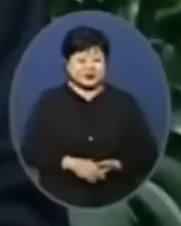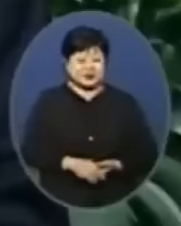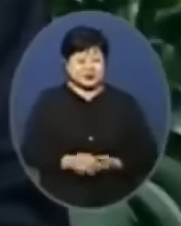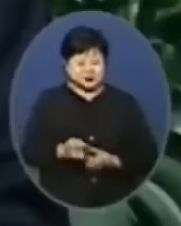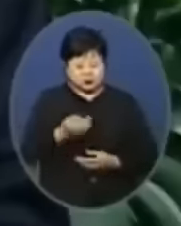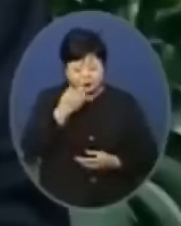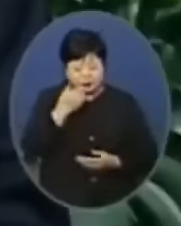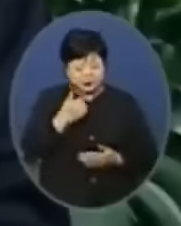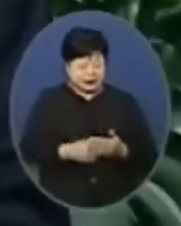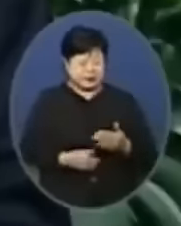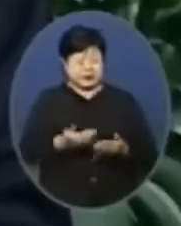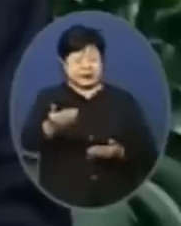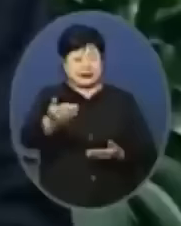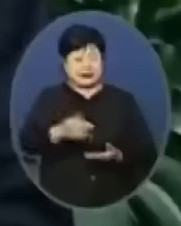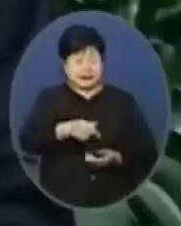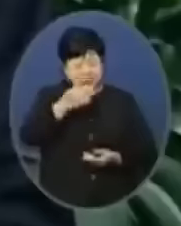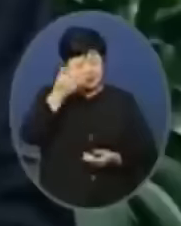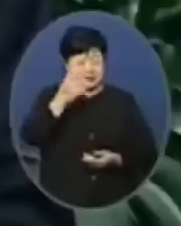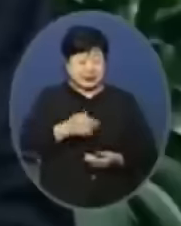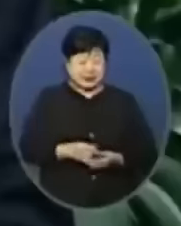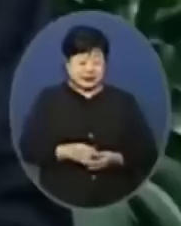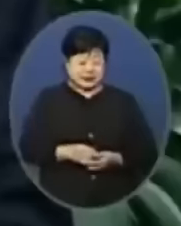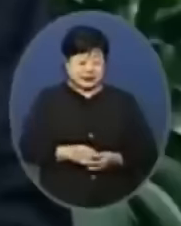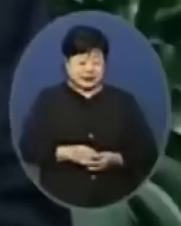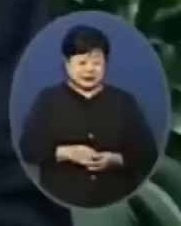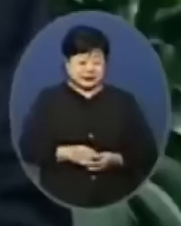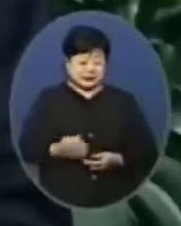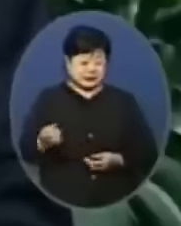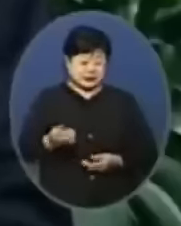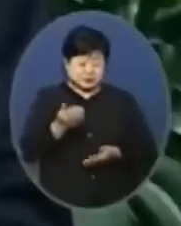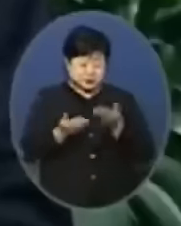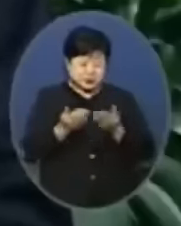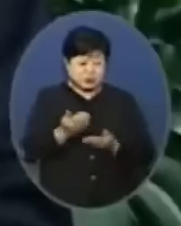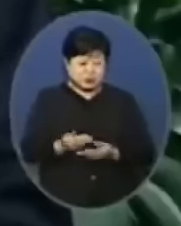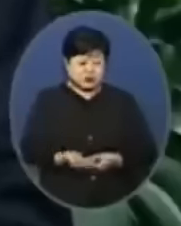않아요. 옛날에 비교하면 우리가 얼마나 잘 삽니까?